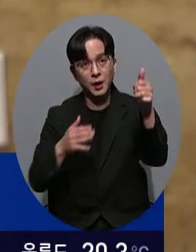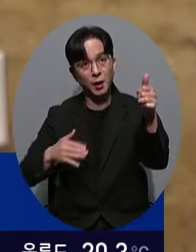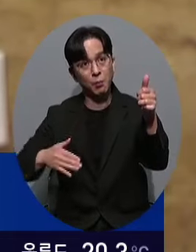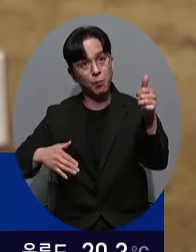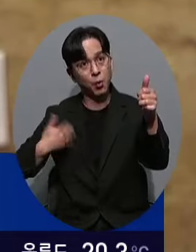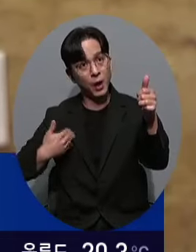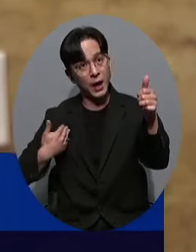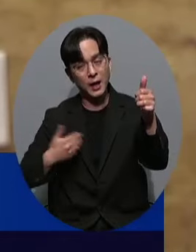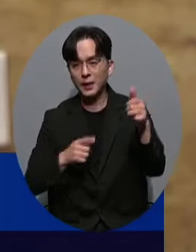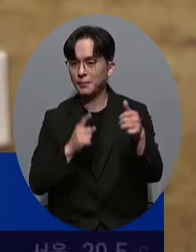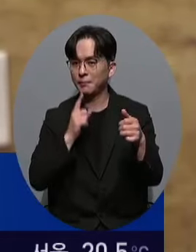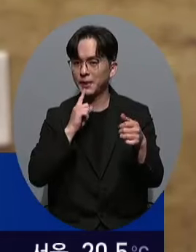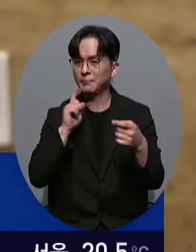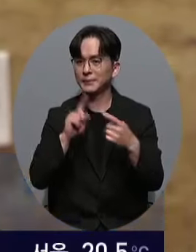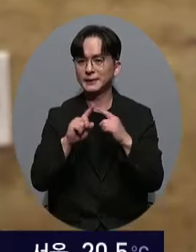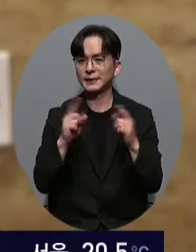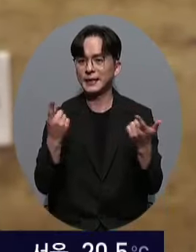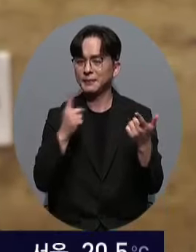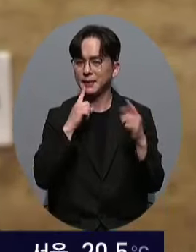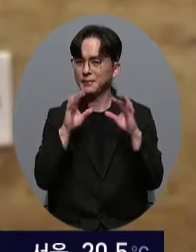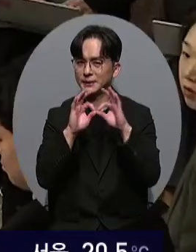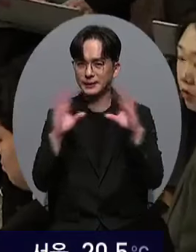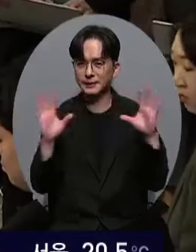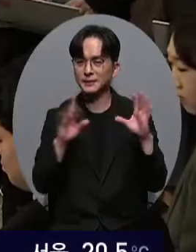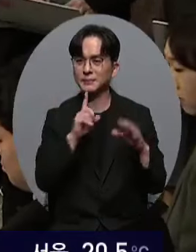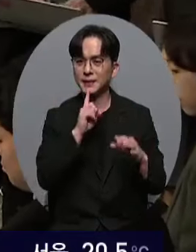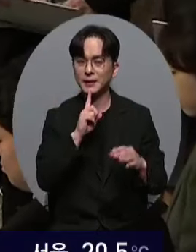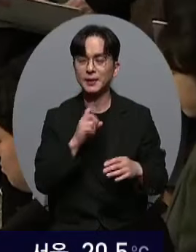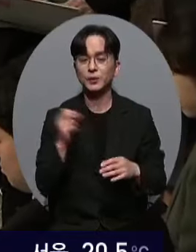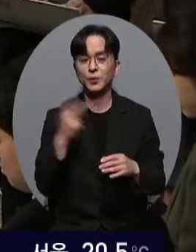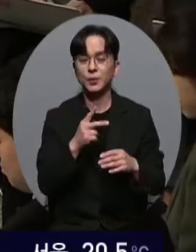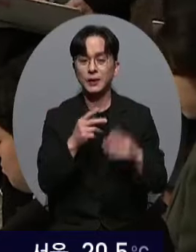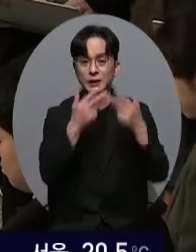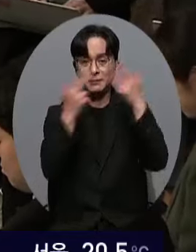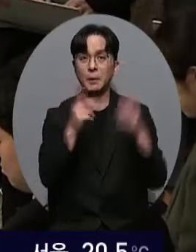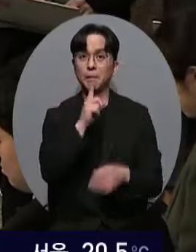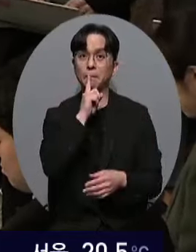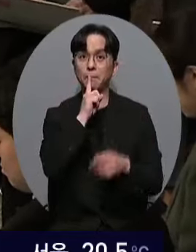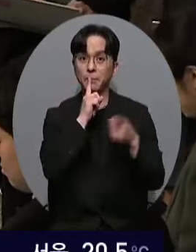침묵은 금이 아니라 비겁이라고 지적했습니다. 지금까지 보도국에서 전해드렸습니다.